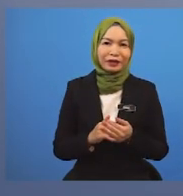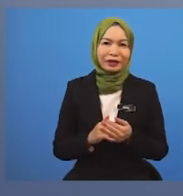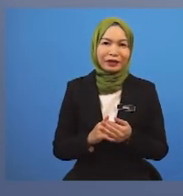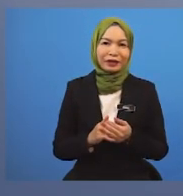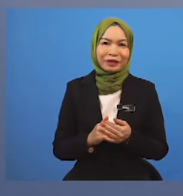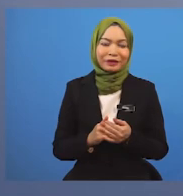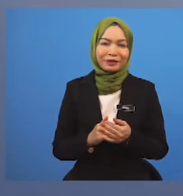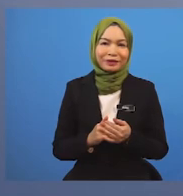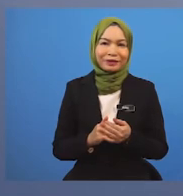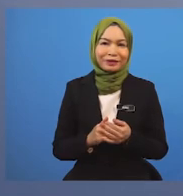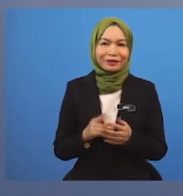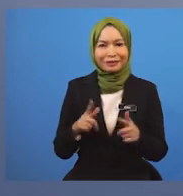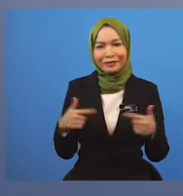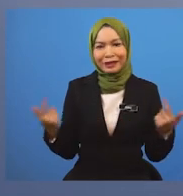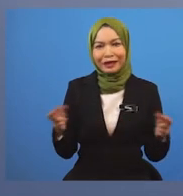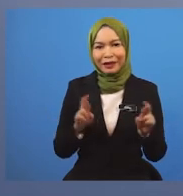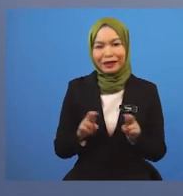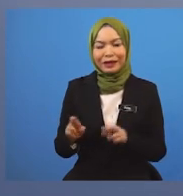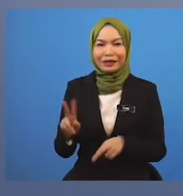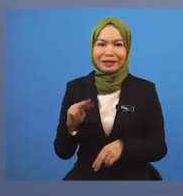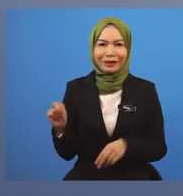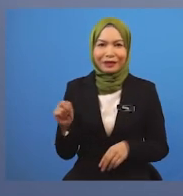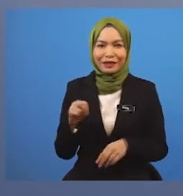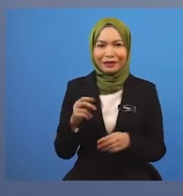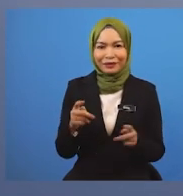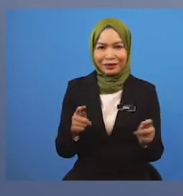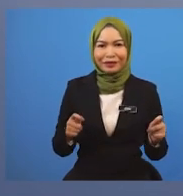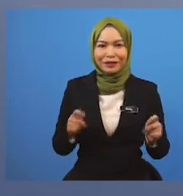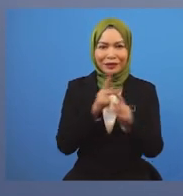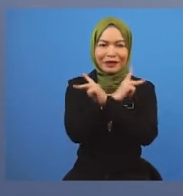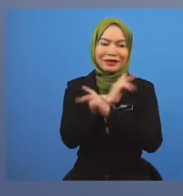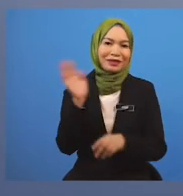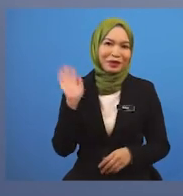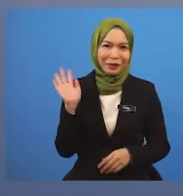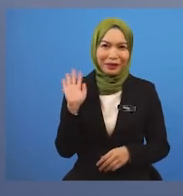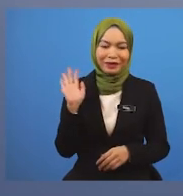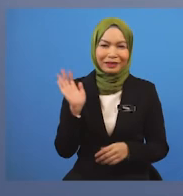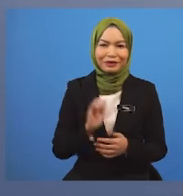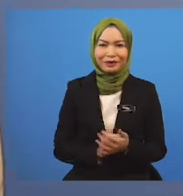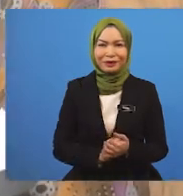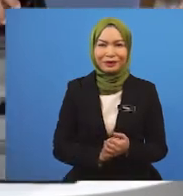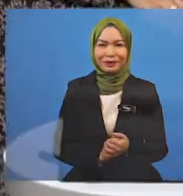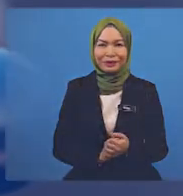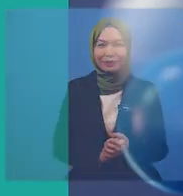pada episod akan datang. Terima kasih semua. Tata. Tata.